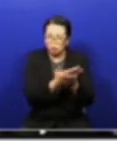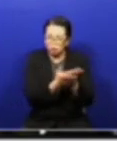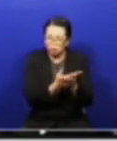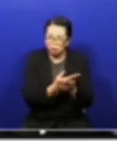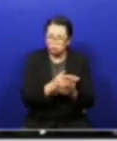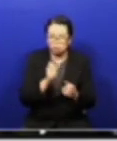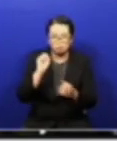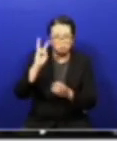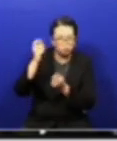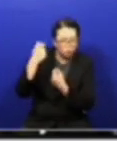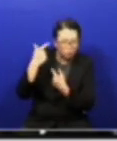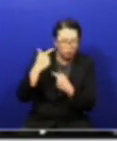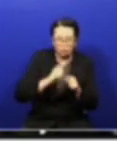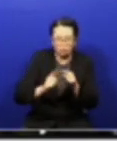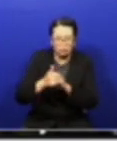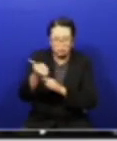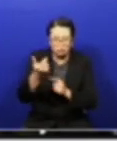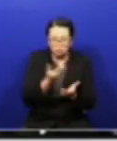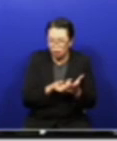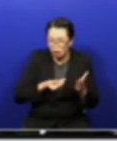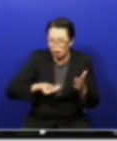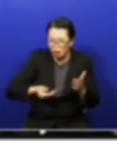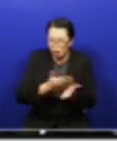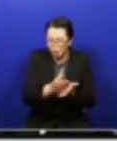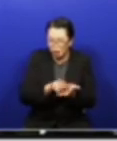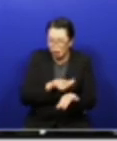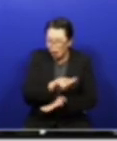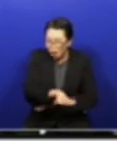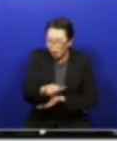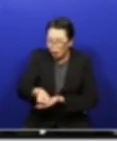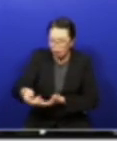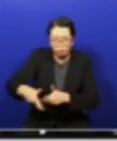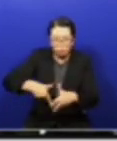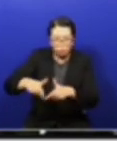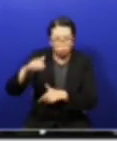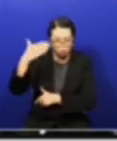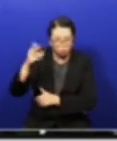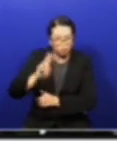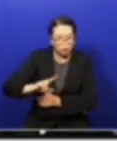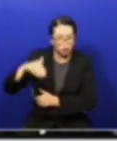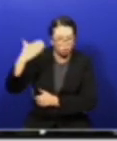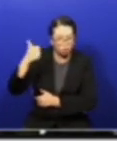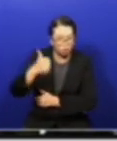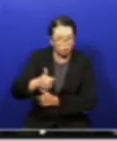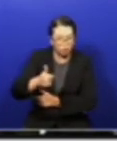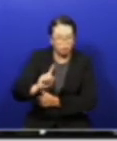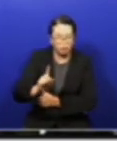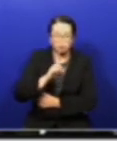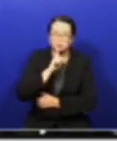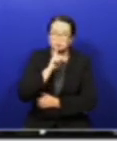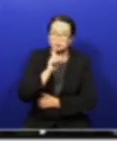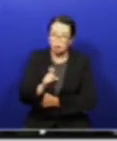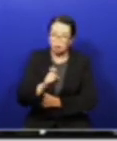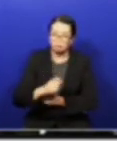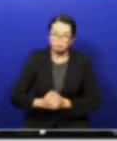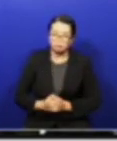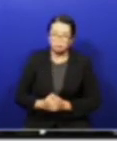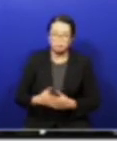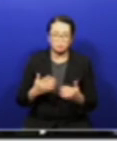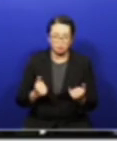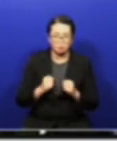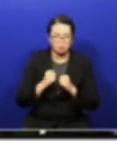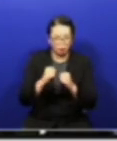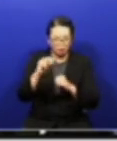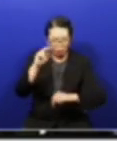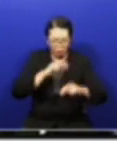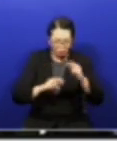สวัสดิการอะไรก็แล้วแต่นะครับเพราะนั้นเรื่องที่ผมกราบเรียนถามนี่เป็นความก็เรากำลังหาทางออกให้กับประชาช